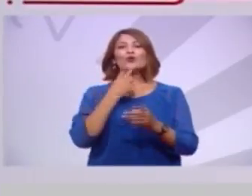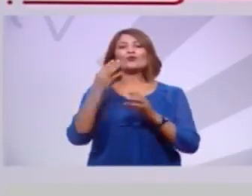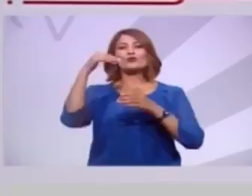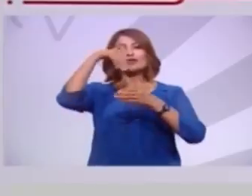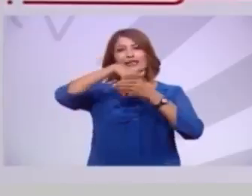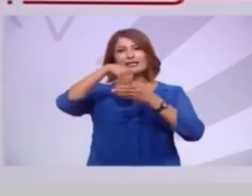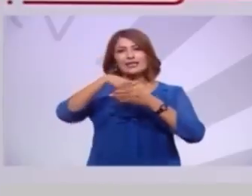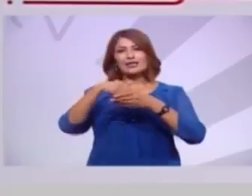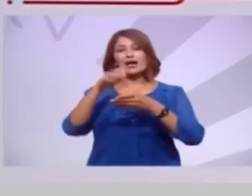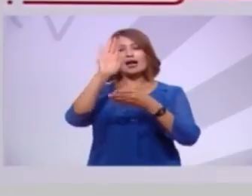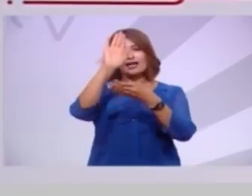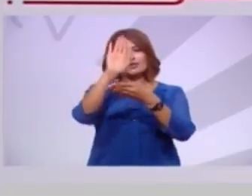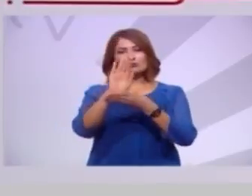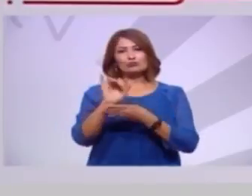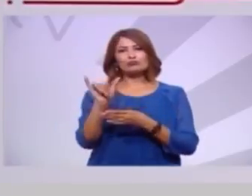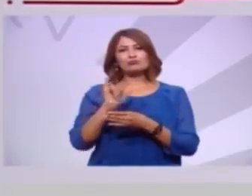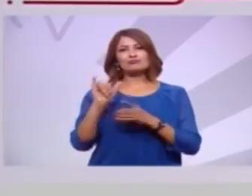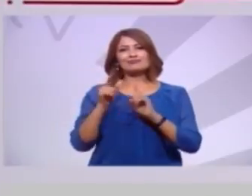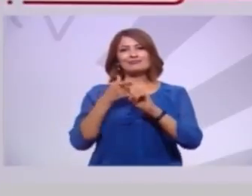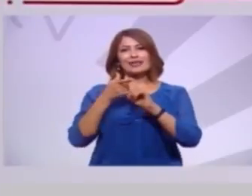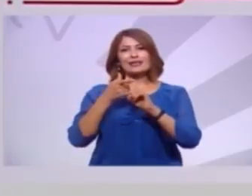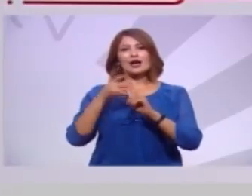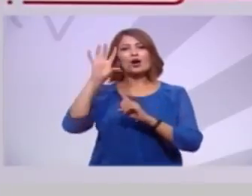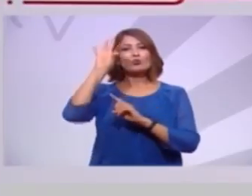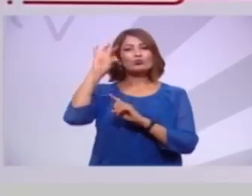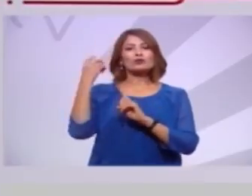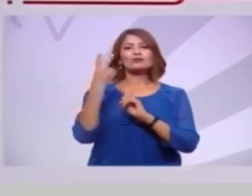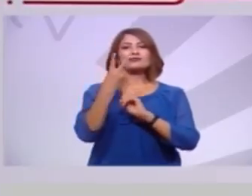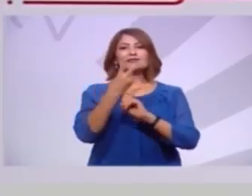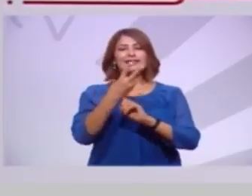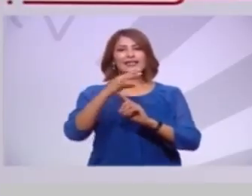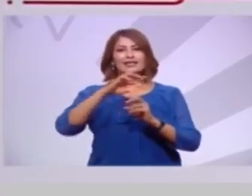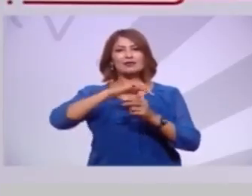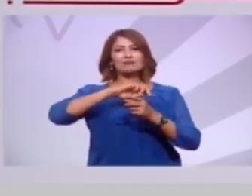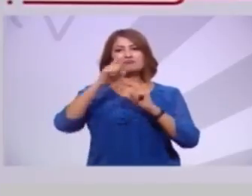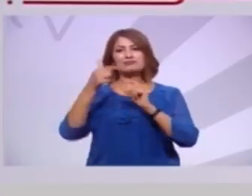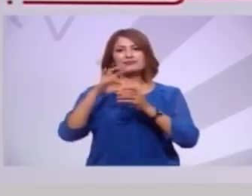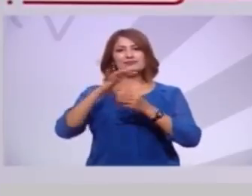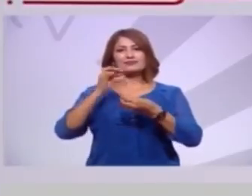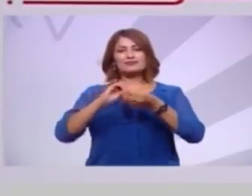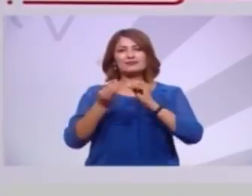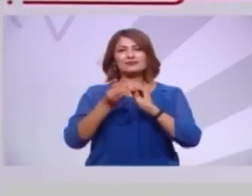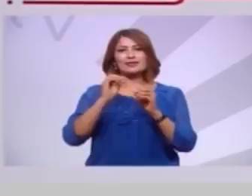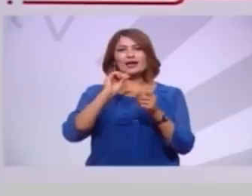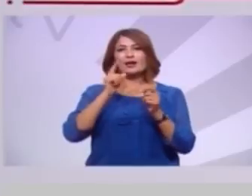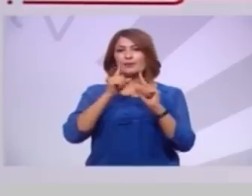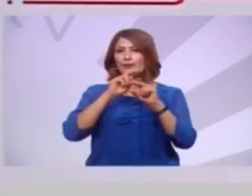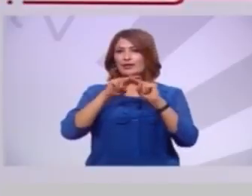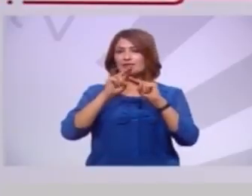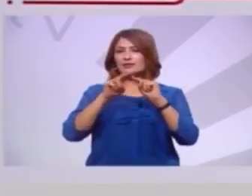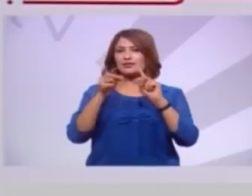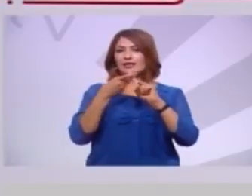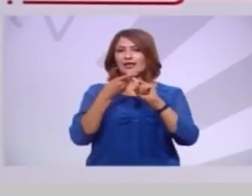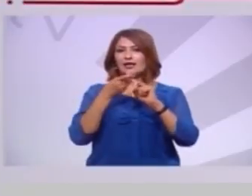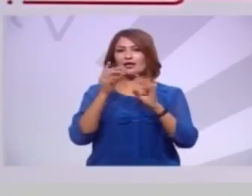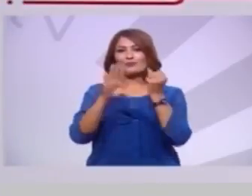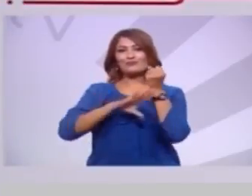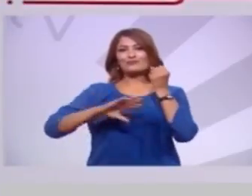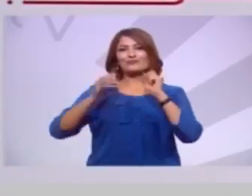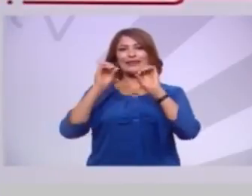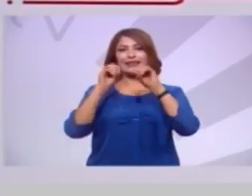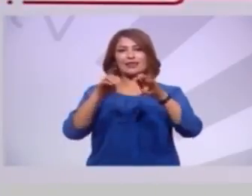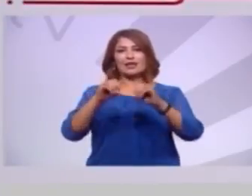كنائب شعب عندي اثنين الحلول هذه متمثل في اولا ا سلاح المرافق العموميه اللي من اهمها التربيه